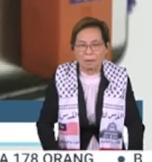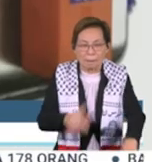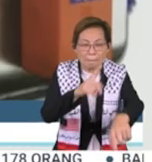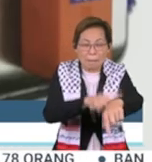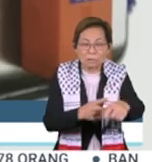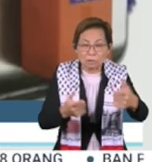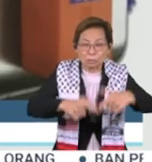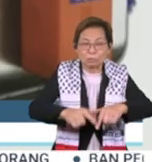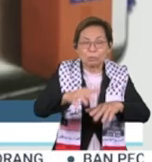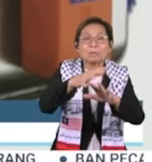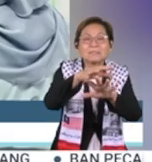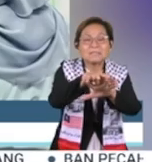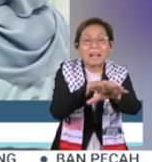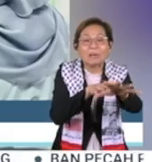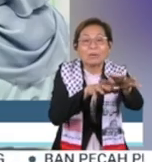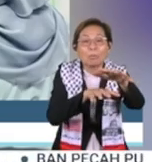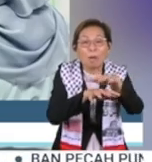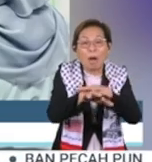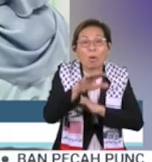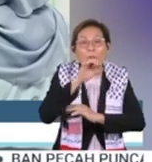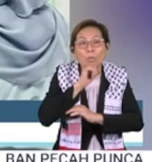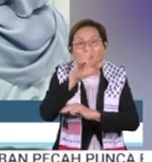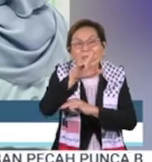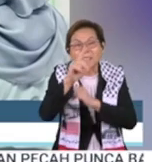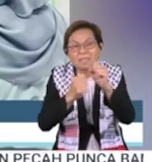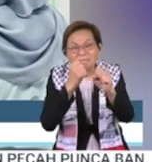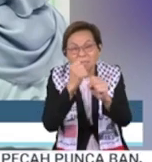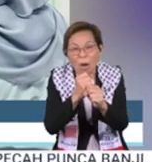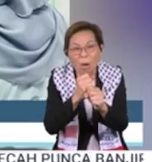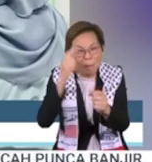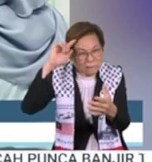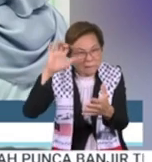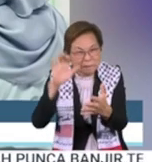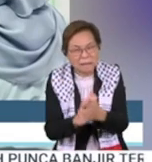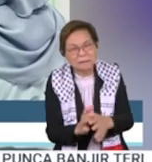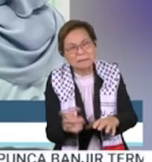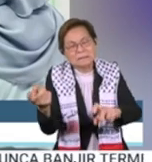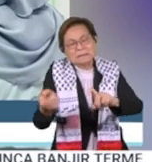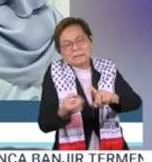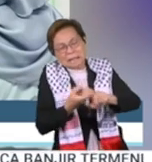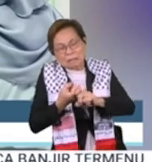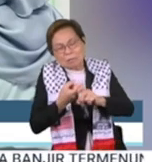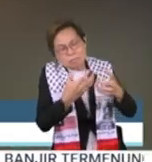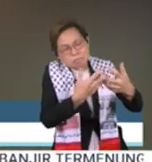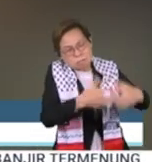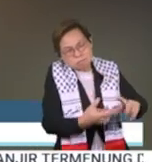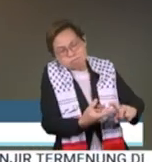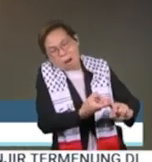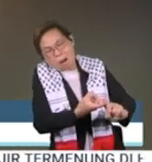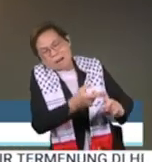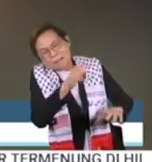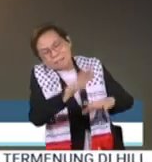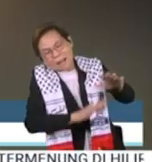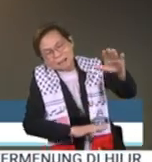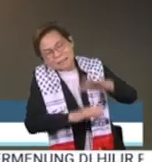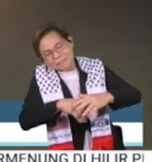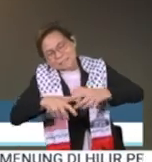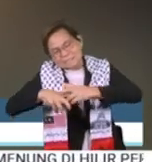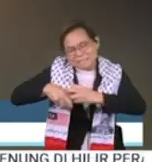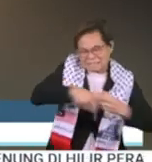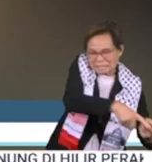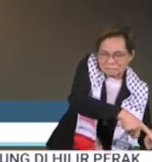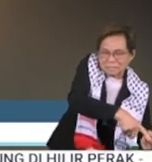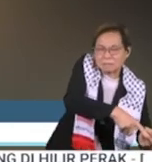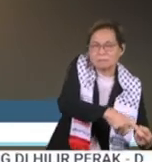Ketika kejadian, sarung tangan dipakai mangsa berusia 31 tahun itu dipercayai tersangkut pada bilah mesin menyebabkan tangan mangsa tertarik ke